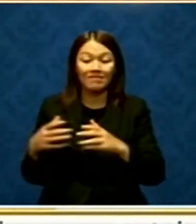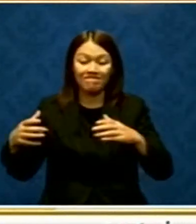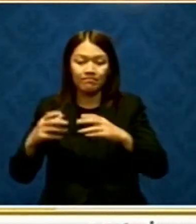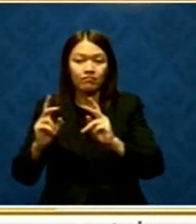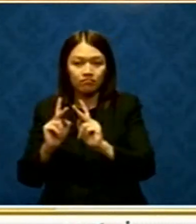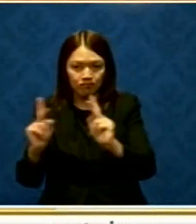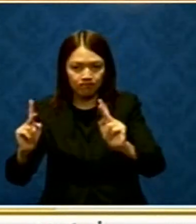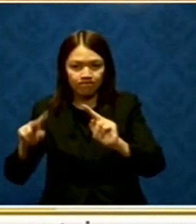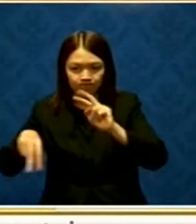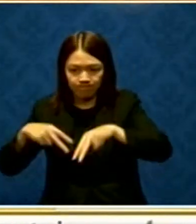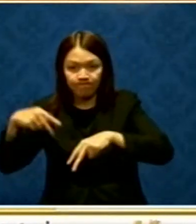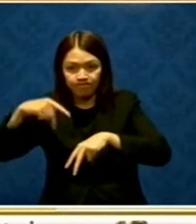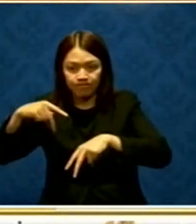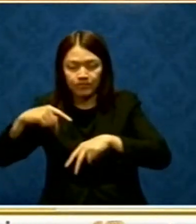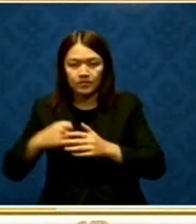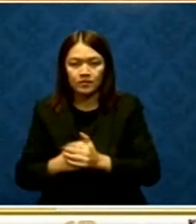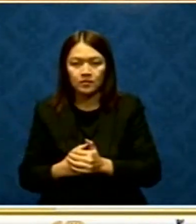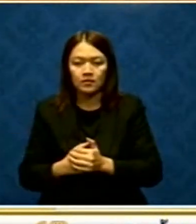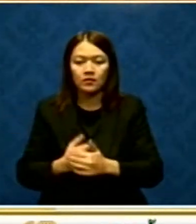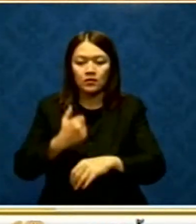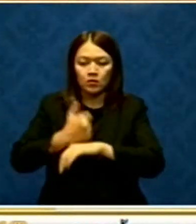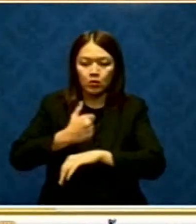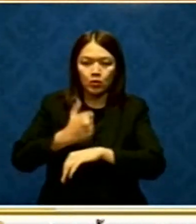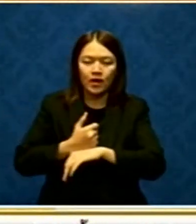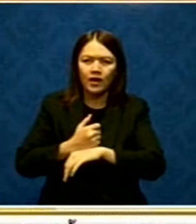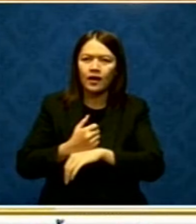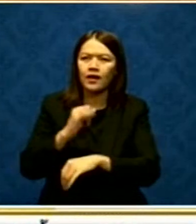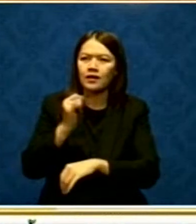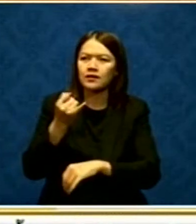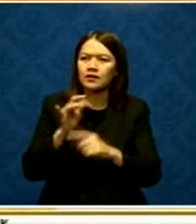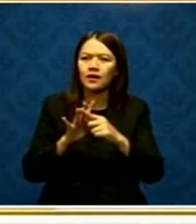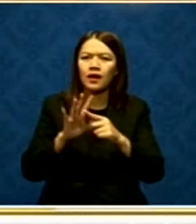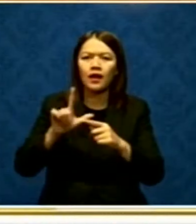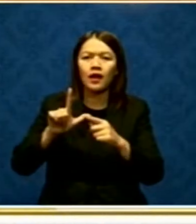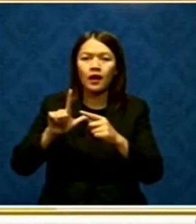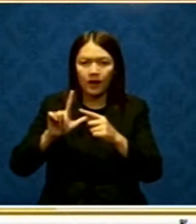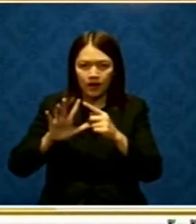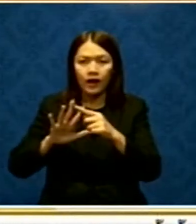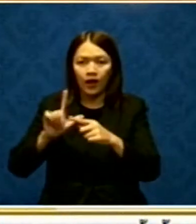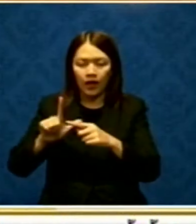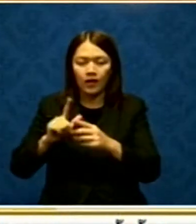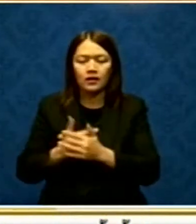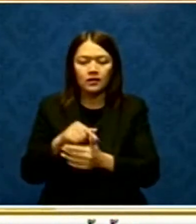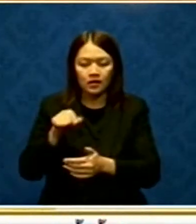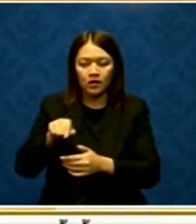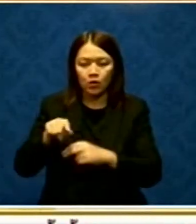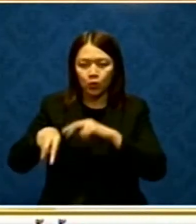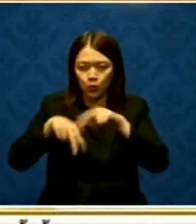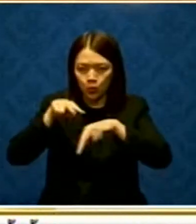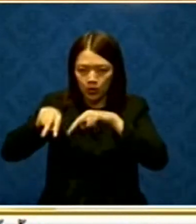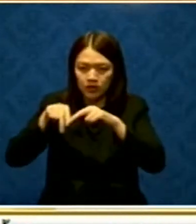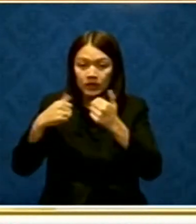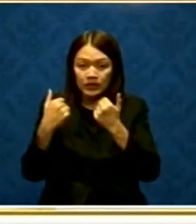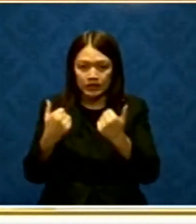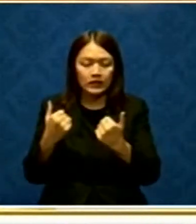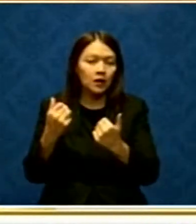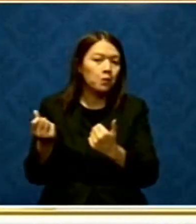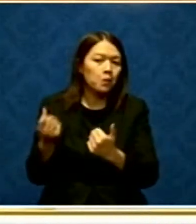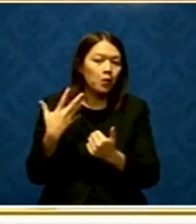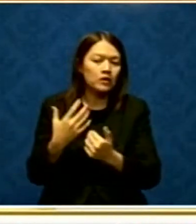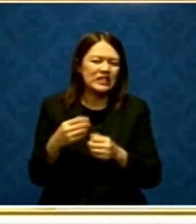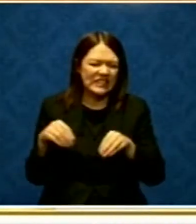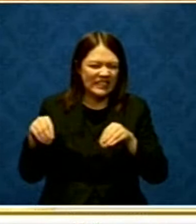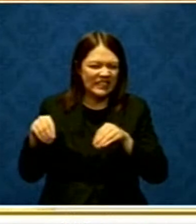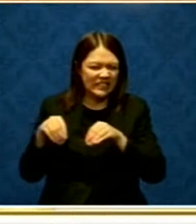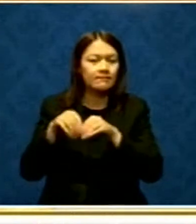อบชุดพิเศษลงไปโดยหัวหน้าเจเลลงไปตรวจซึ่งได้รับรายงานว่าขณะนี้กำลังจะ